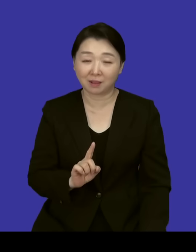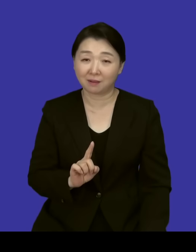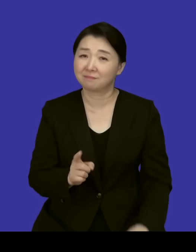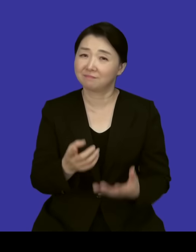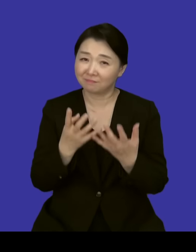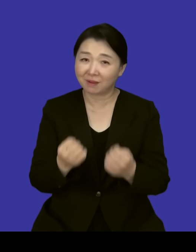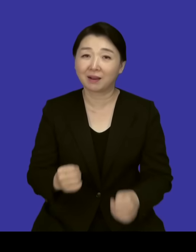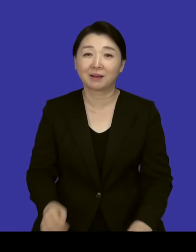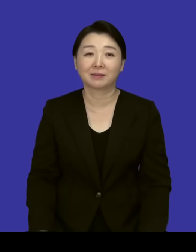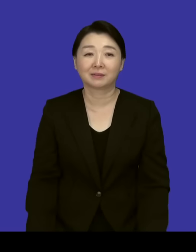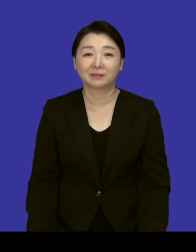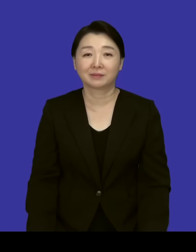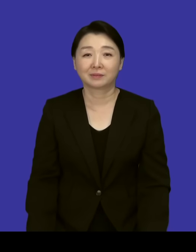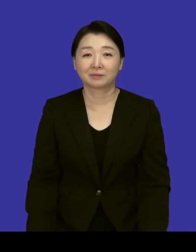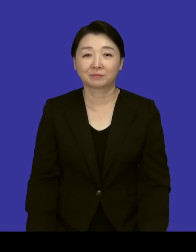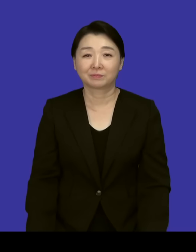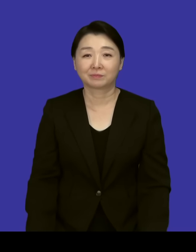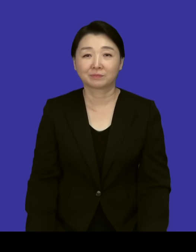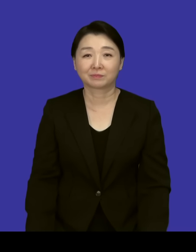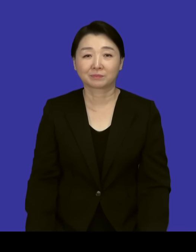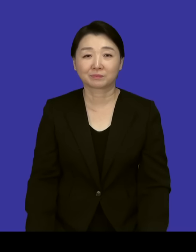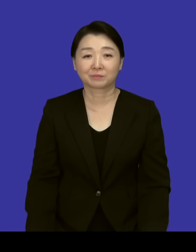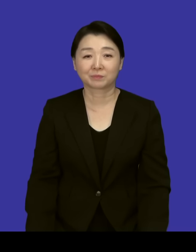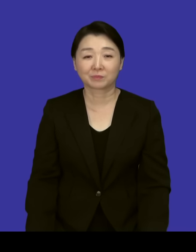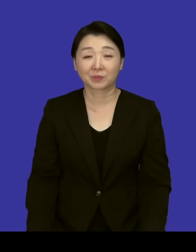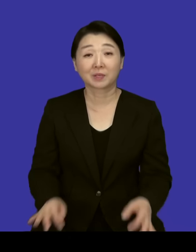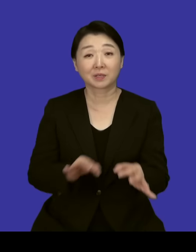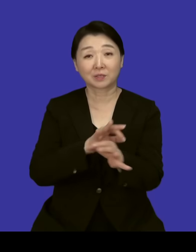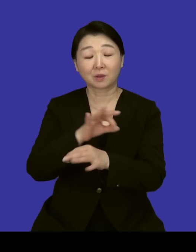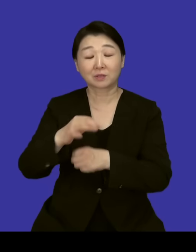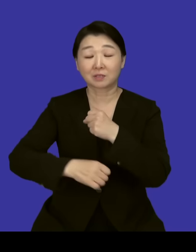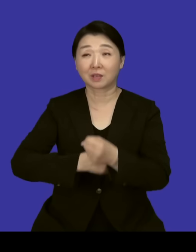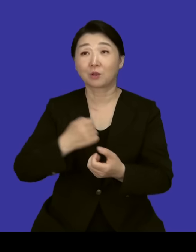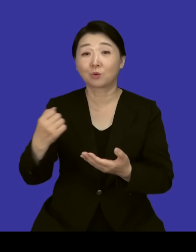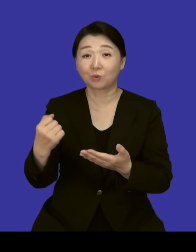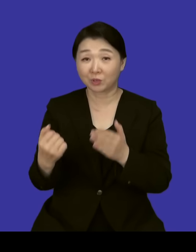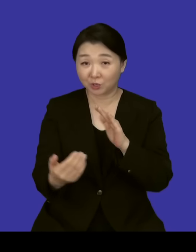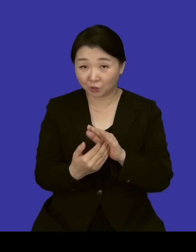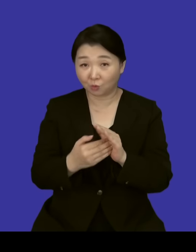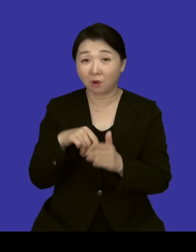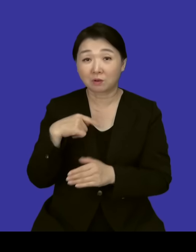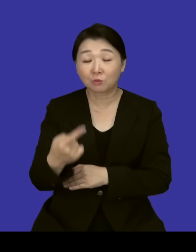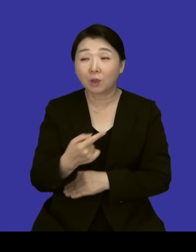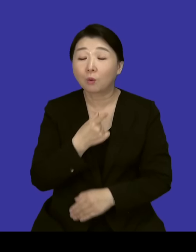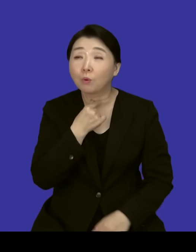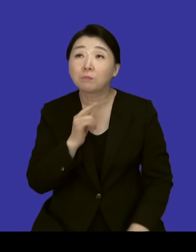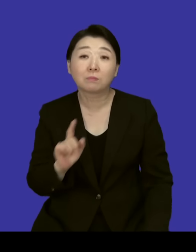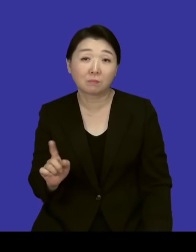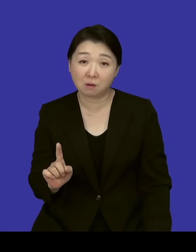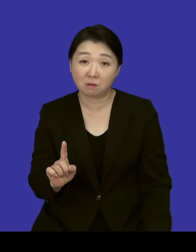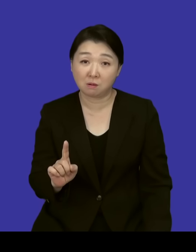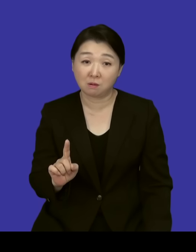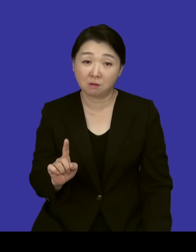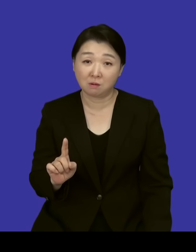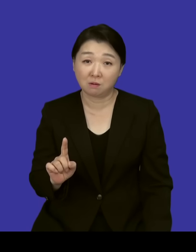많겠죠. 많은데 그게 그러면 경제적 자유를 얻고 나서 그러면 뭘 얻으려고 했나라고